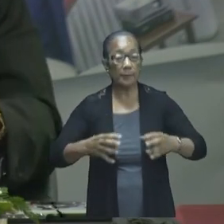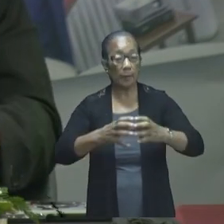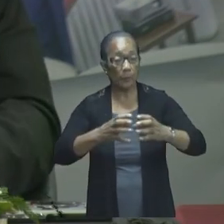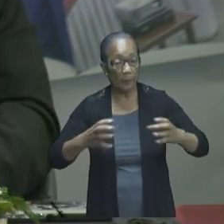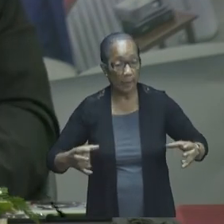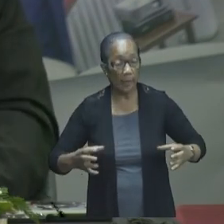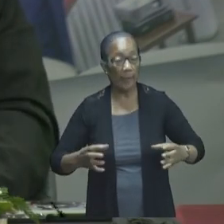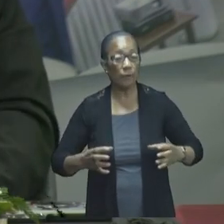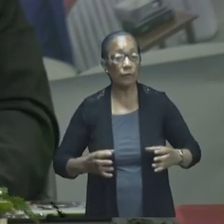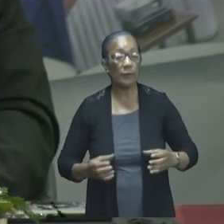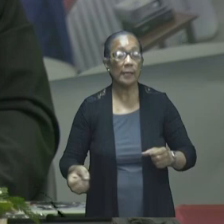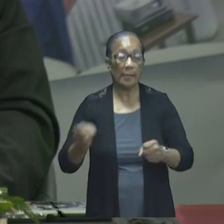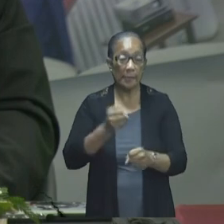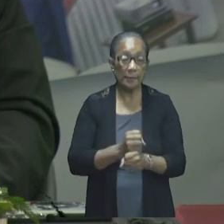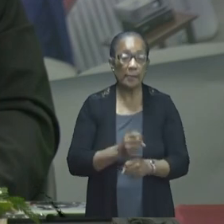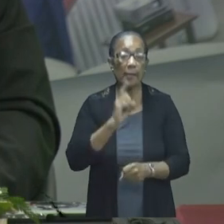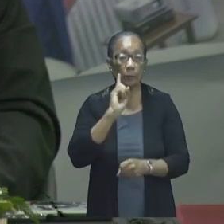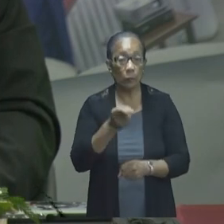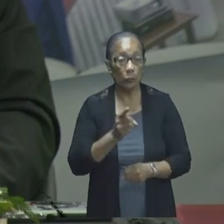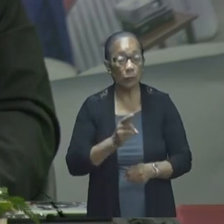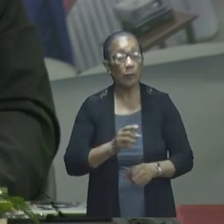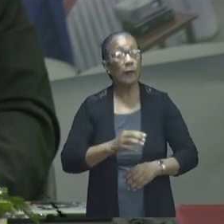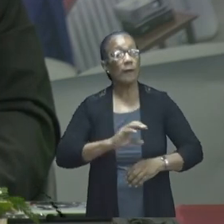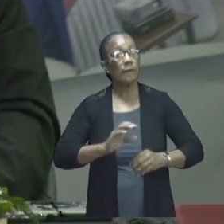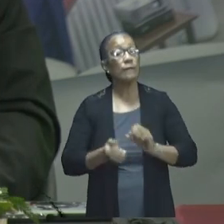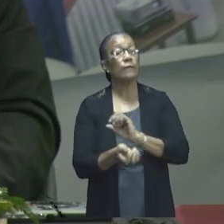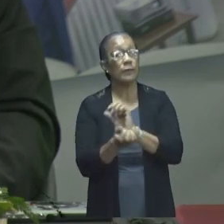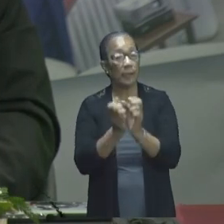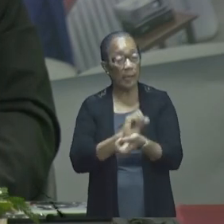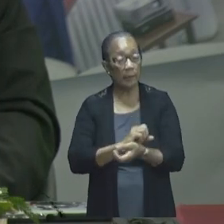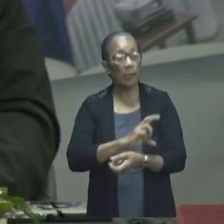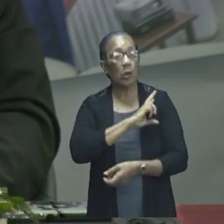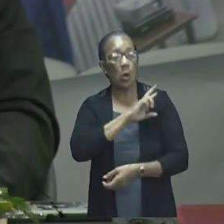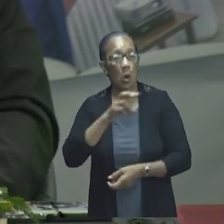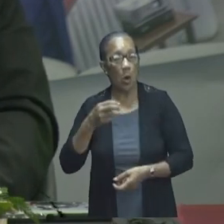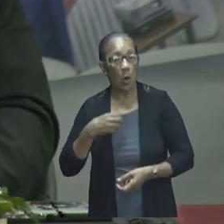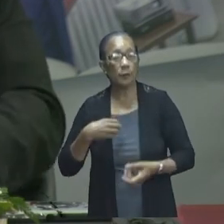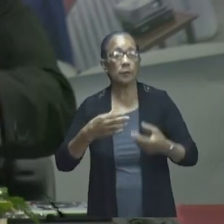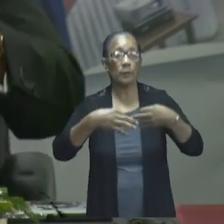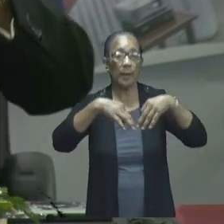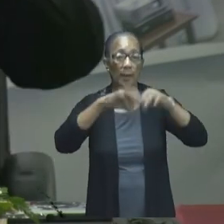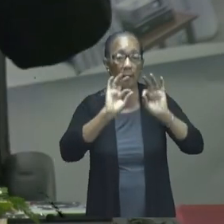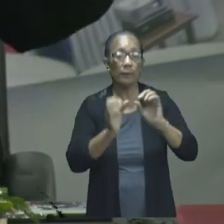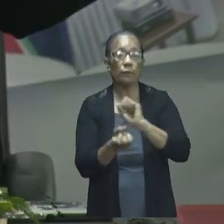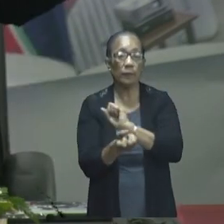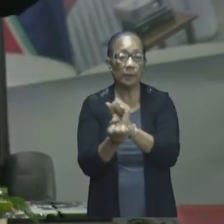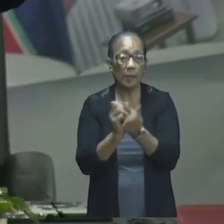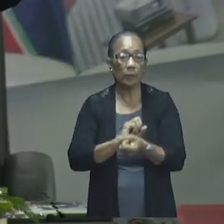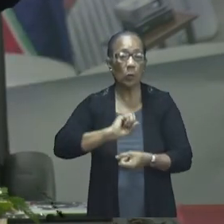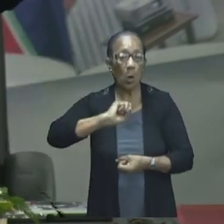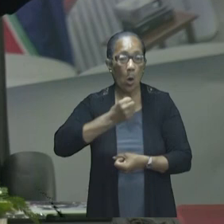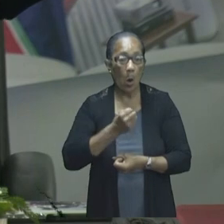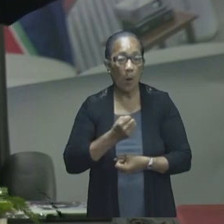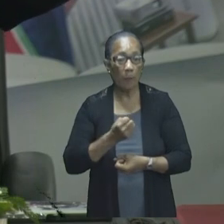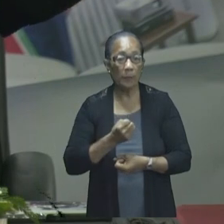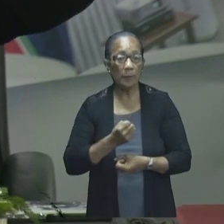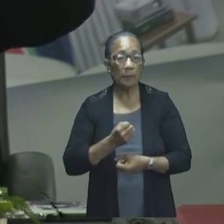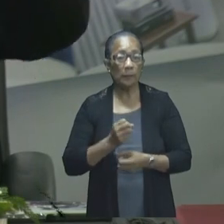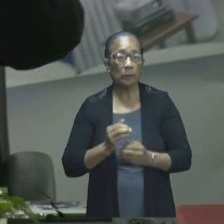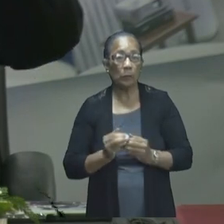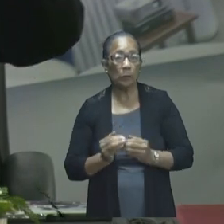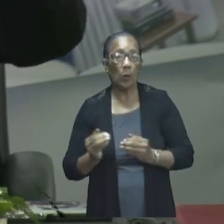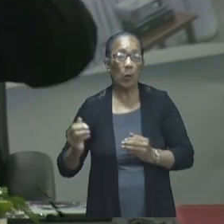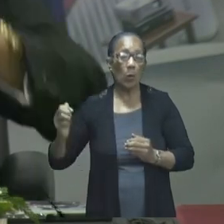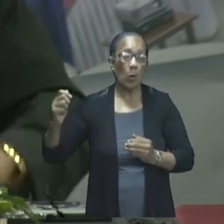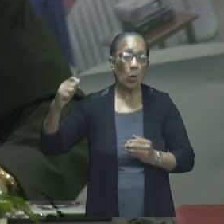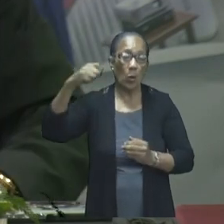aten instellingen en woede ons beleid drastisch veranderen om die uitstoot dat verminderen